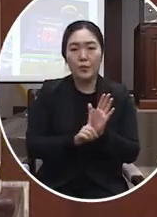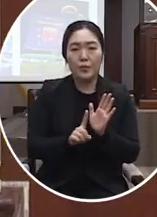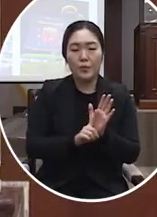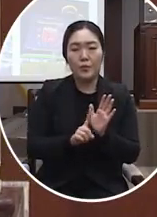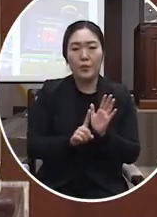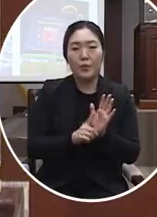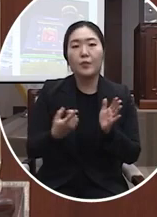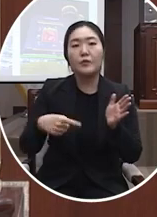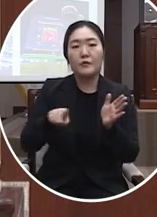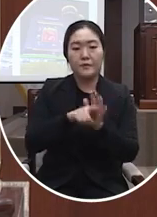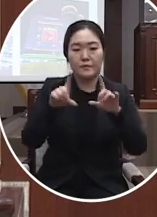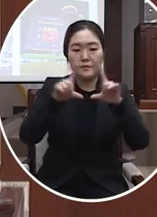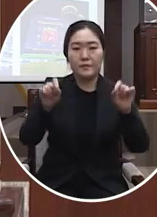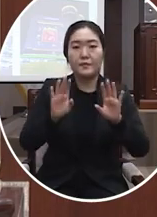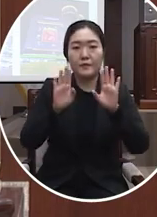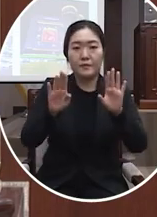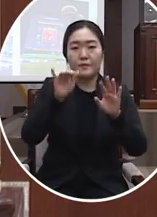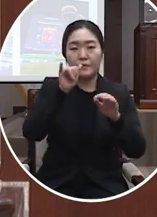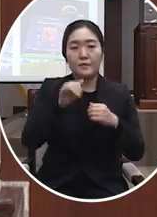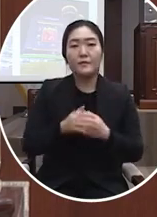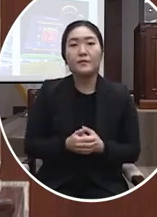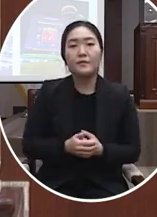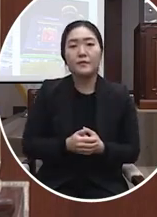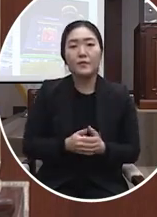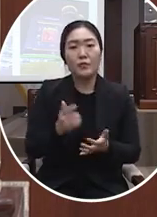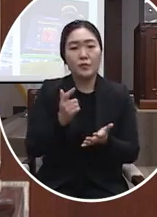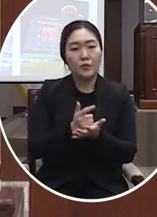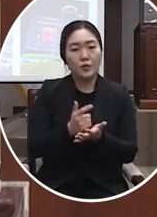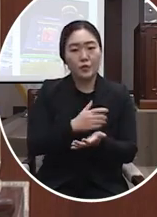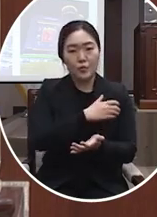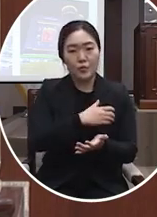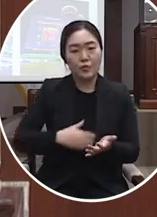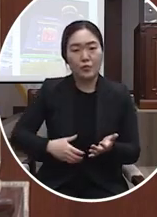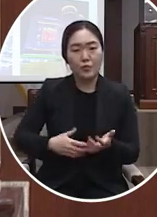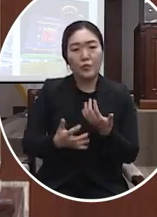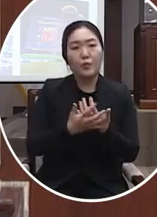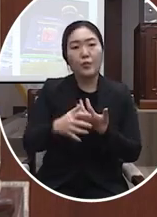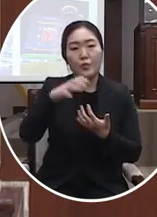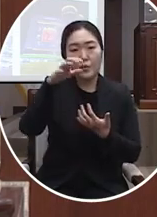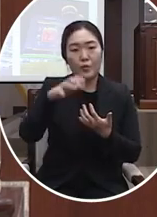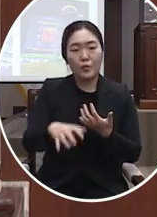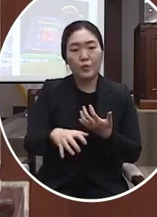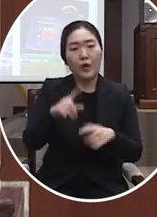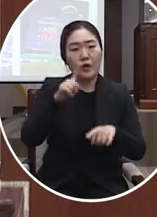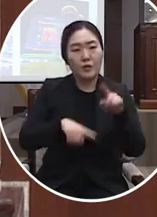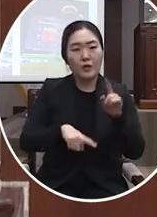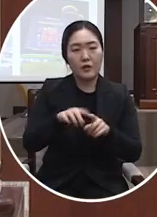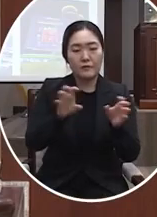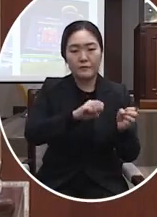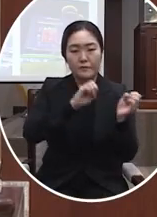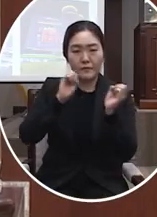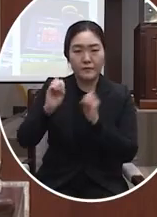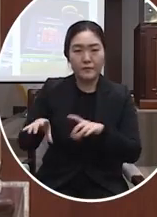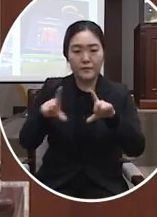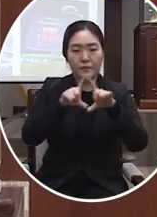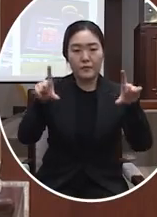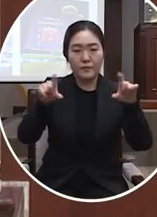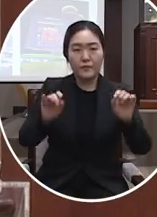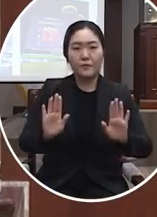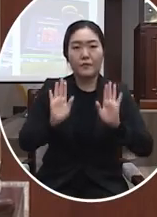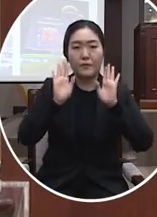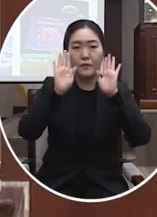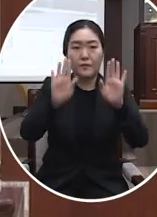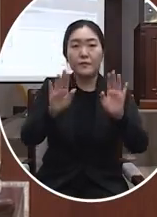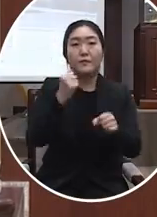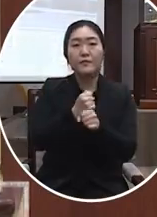원리들이 있거든요. 그래서 농원구민의 전당 정면의 조경수를 없애고 갑판대를 옆으로 옮긴 후